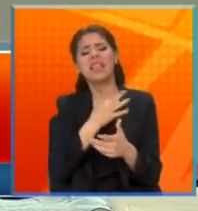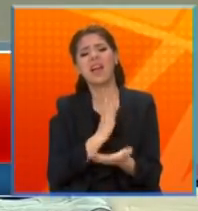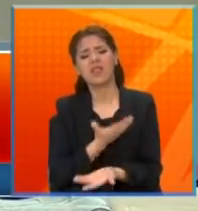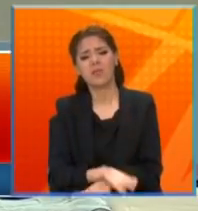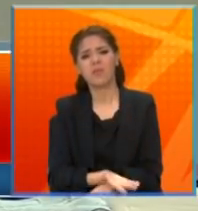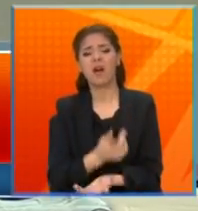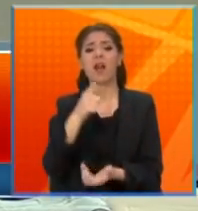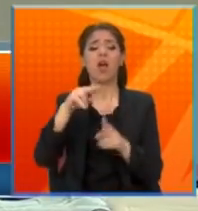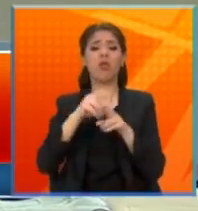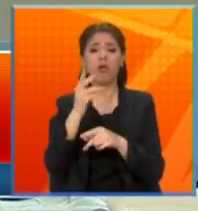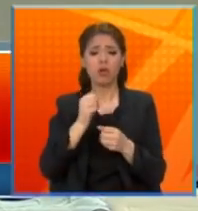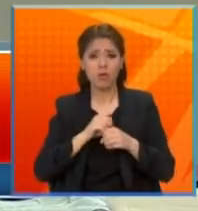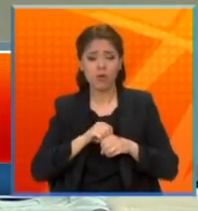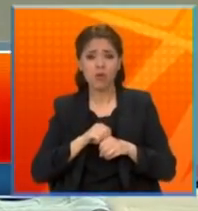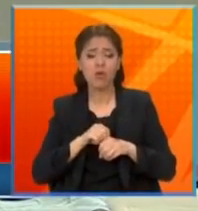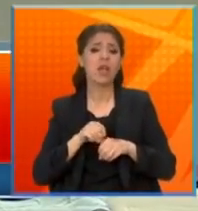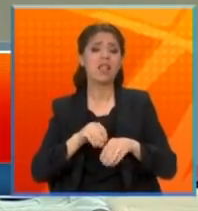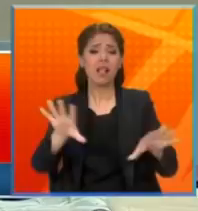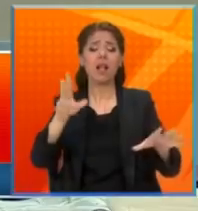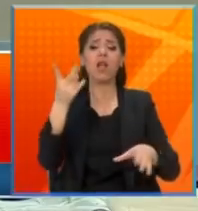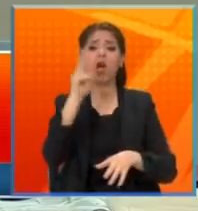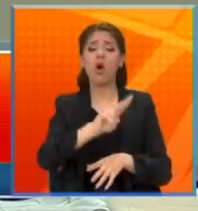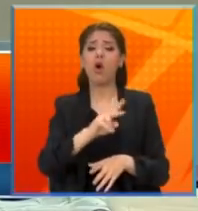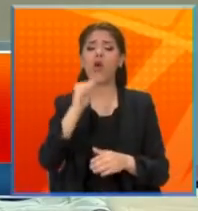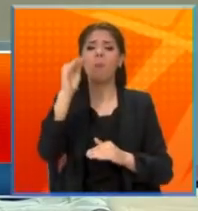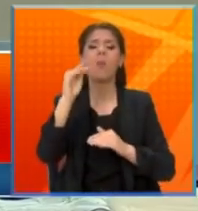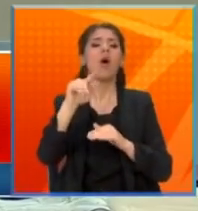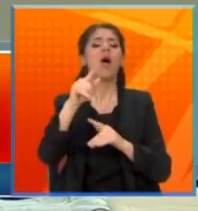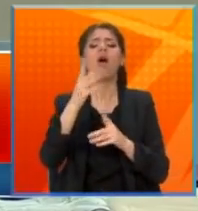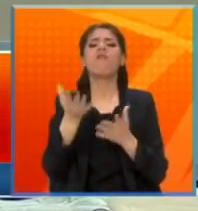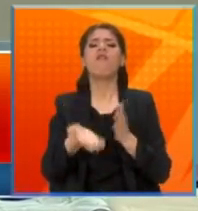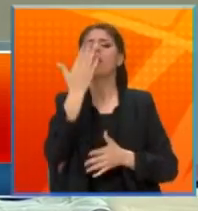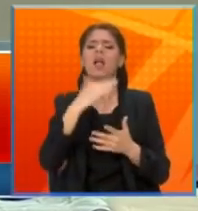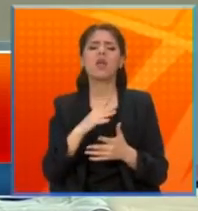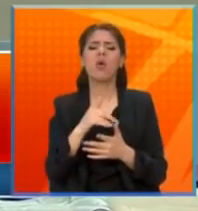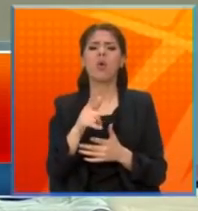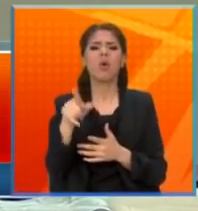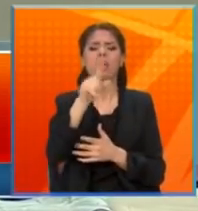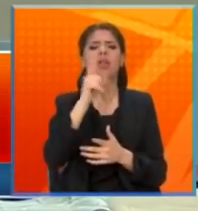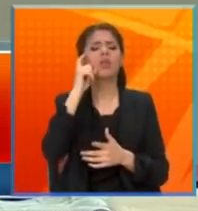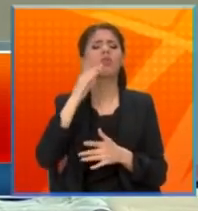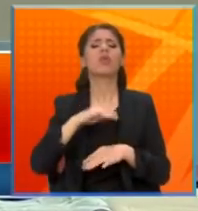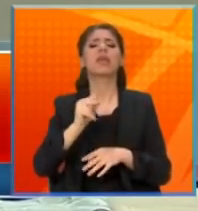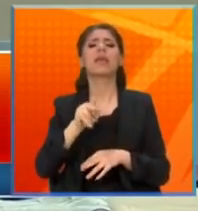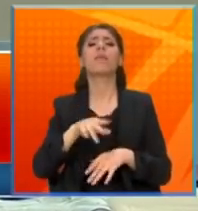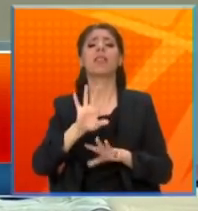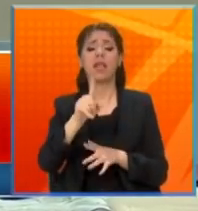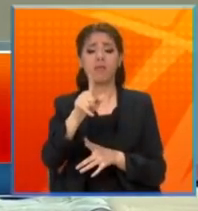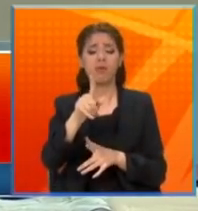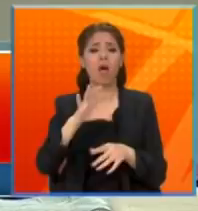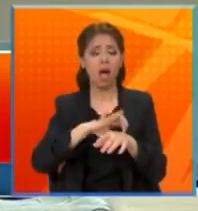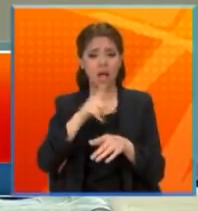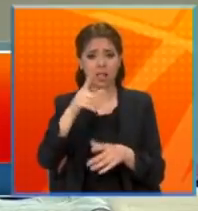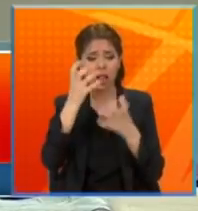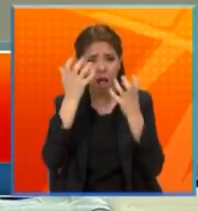Koronavirüs salgınında ölüm oranı düşük. Sanıldığı kadar yüksek değil. Ama hastalığı ağır geçirmesek